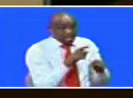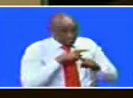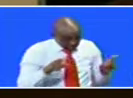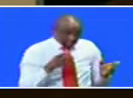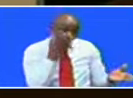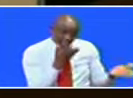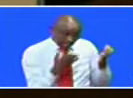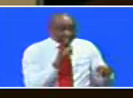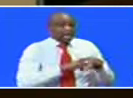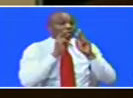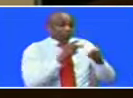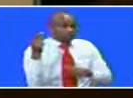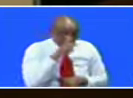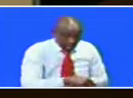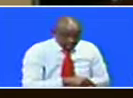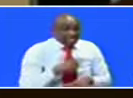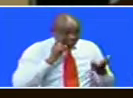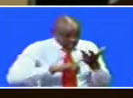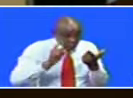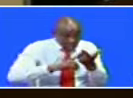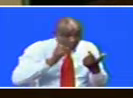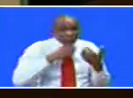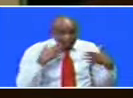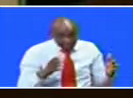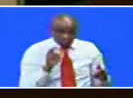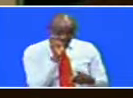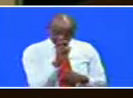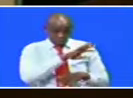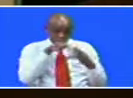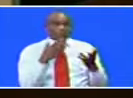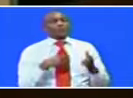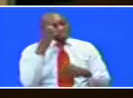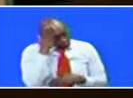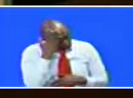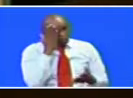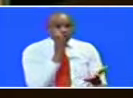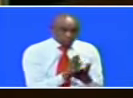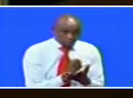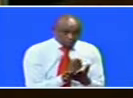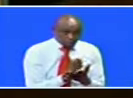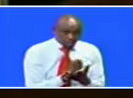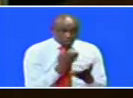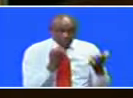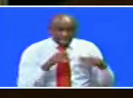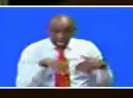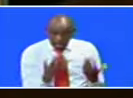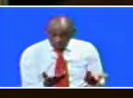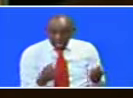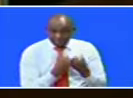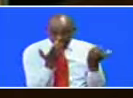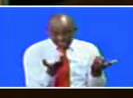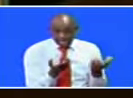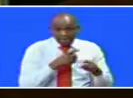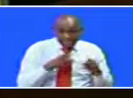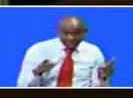maybe results ikifika kama wamehesabu na zileta mpaka hapa ndio basi tutajua iliendaje, lakini kwa ujumla